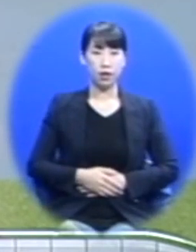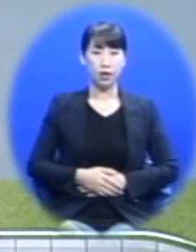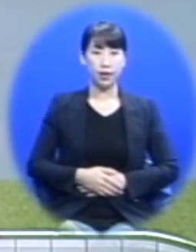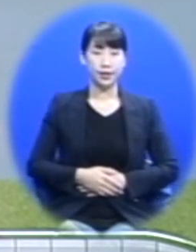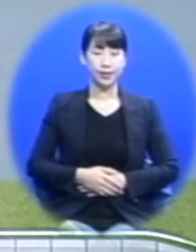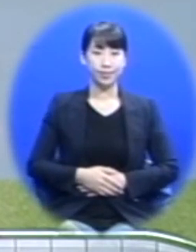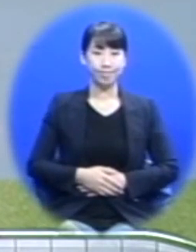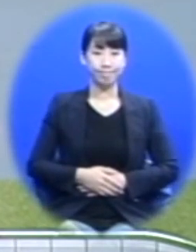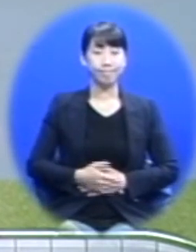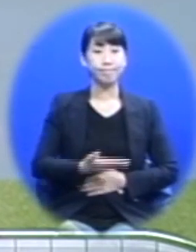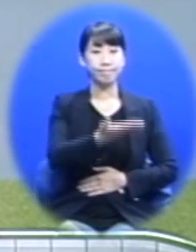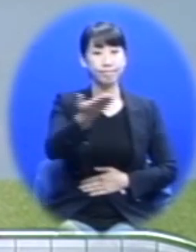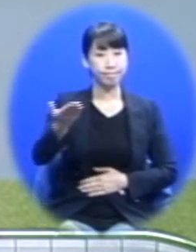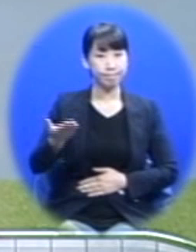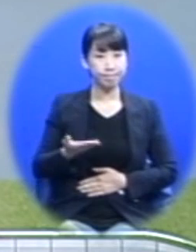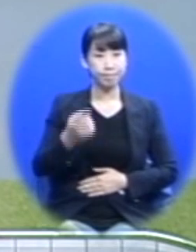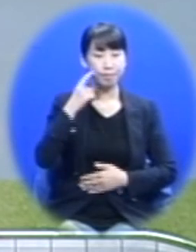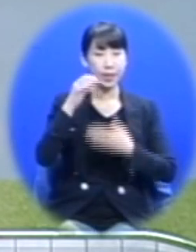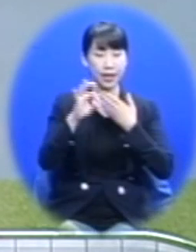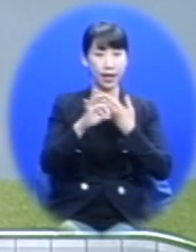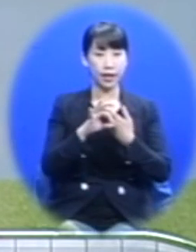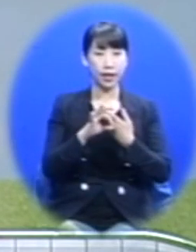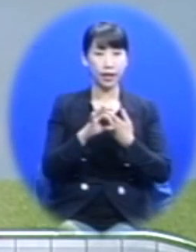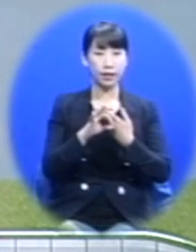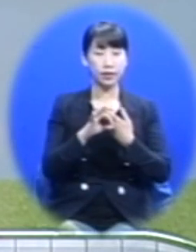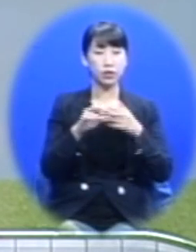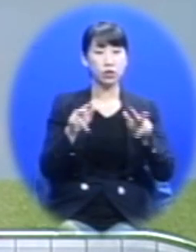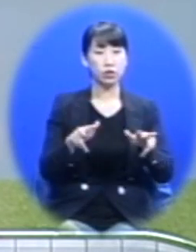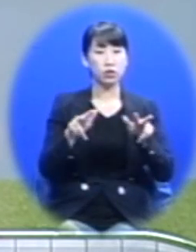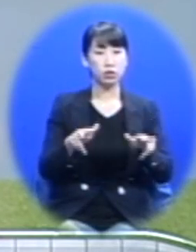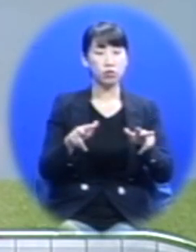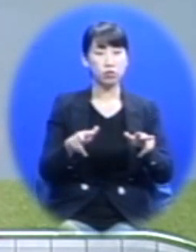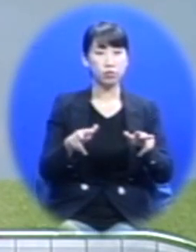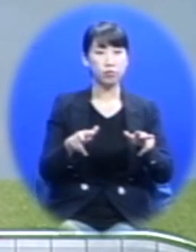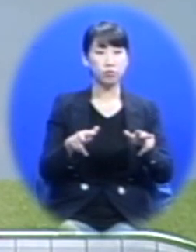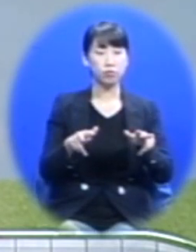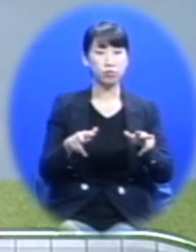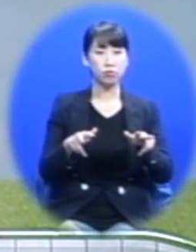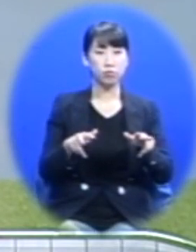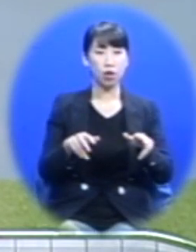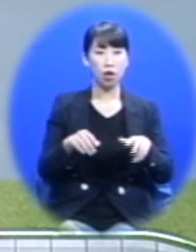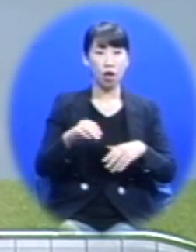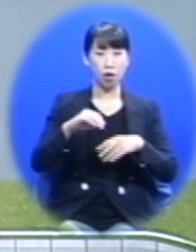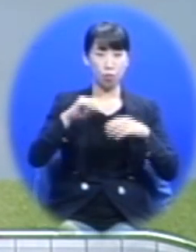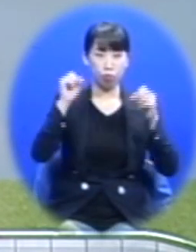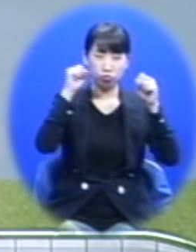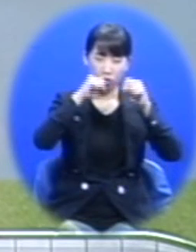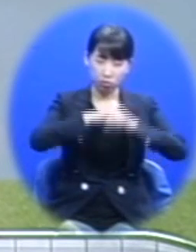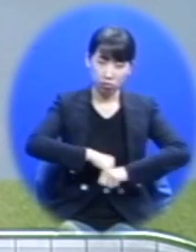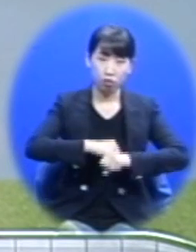여러분, 만약에 지금 여러분에게 정말 터가 무너지는 것 같은 그런 어려움이